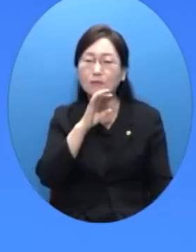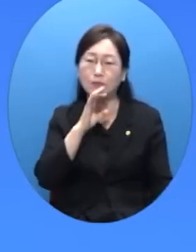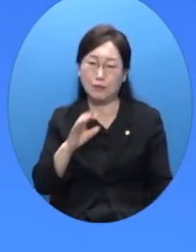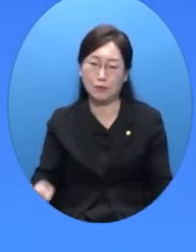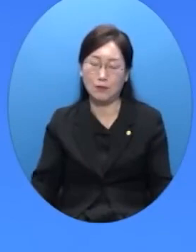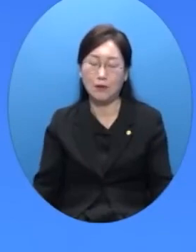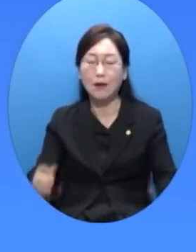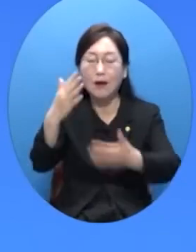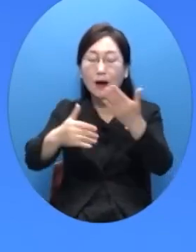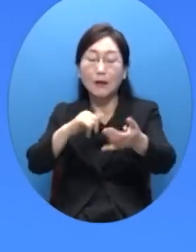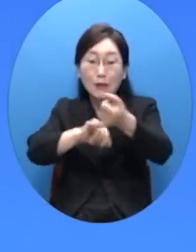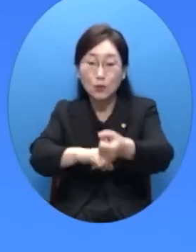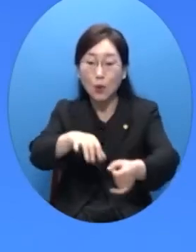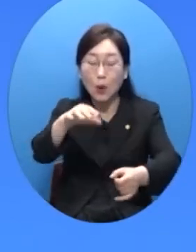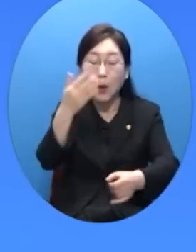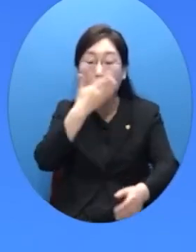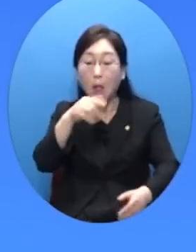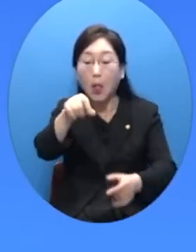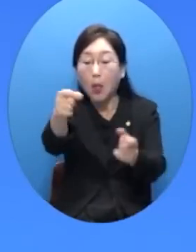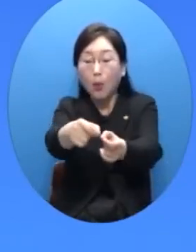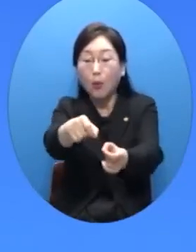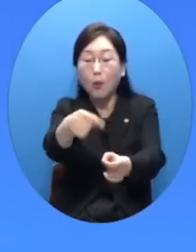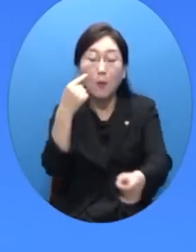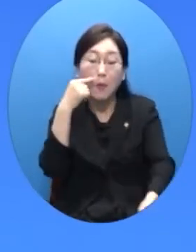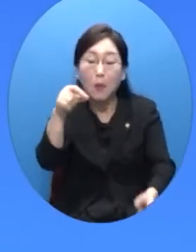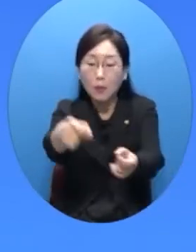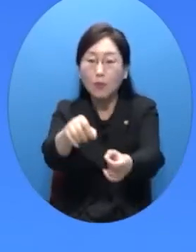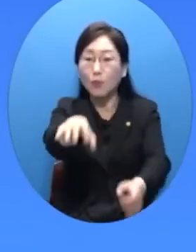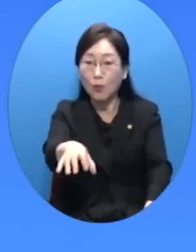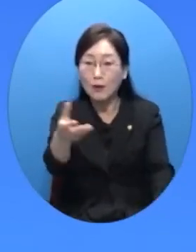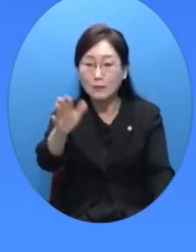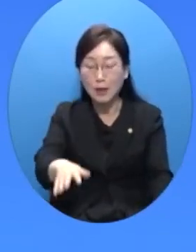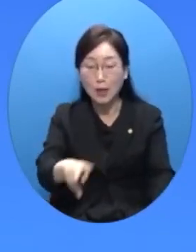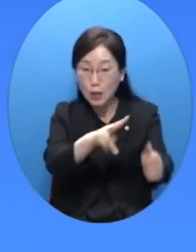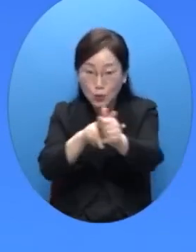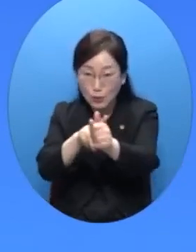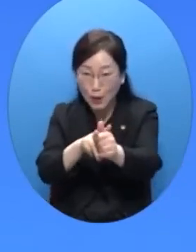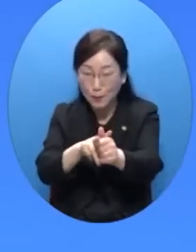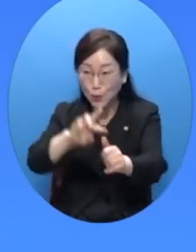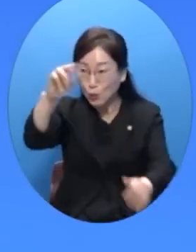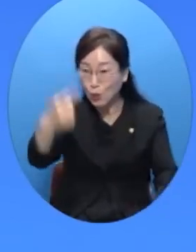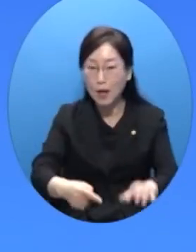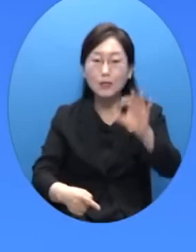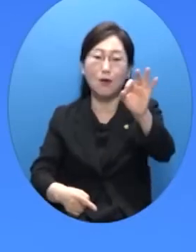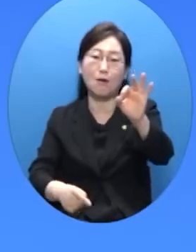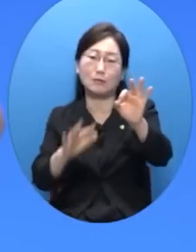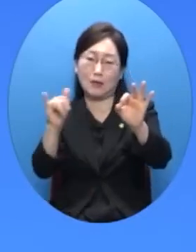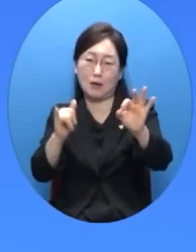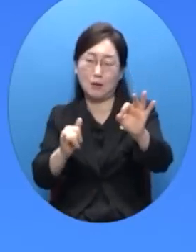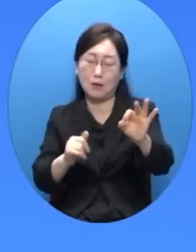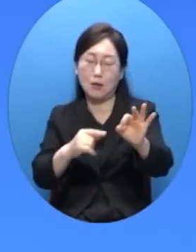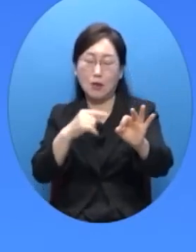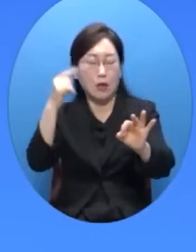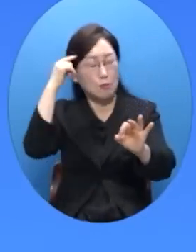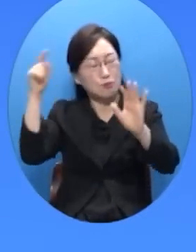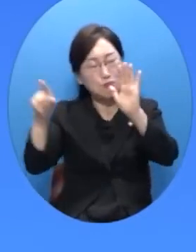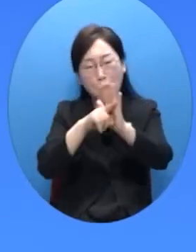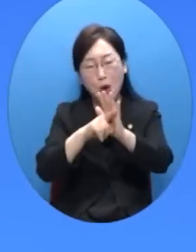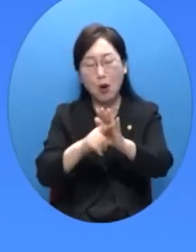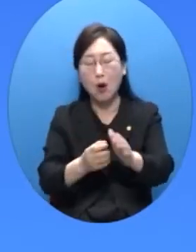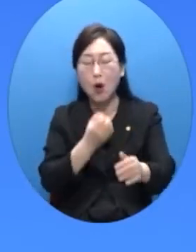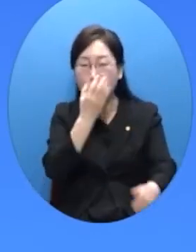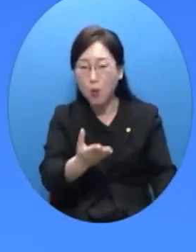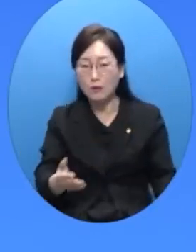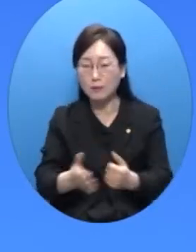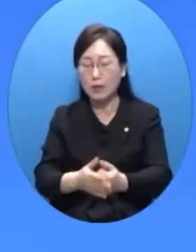하나님이 약속하신 땅 가나안 입구까지 왔는데 그 가나안을 정탐하고 돌아온 10명의 정탐꾼이 부정적인 보고를 하니까 우리가 죽을 데가